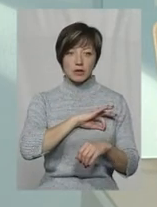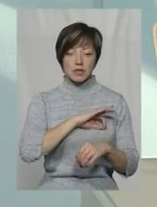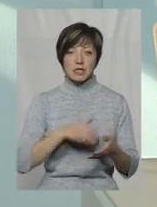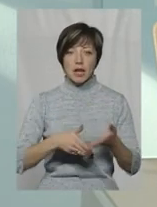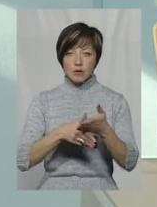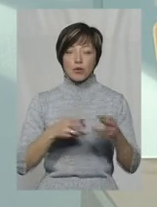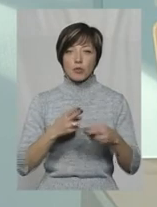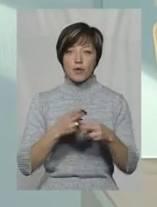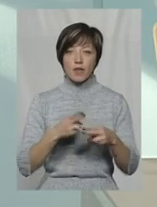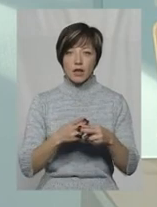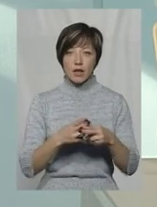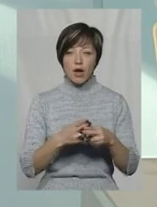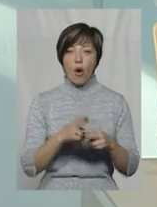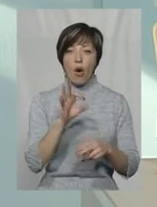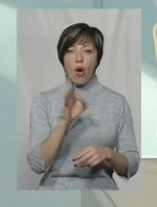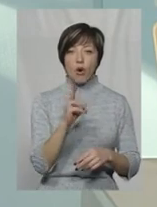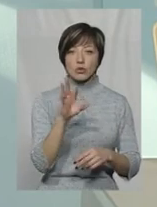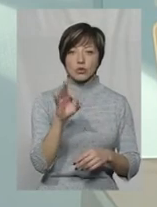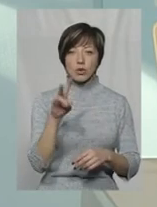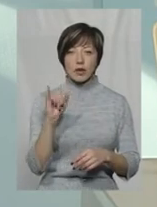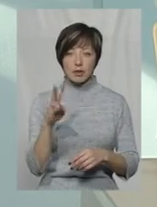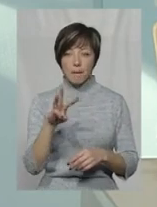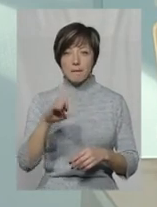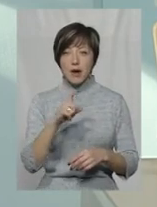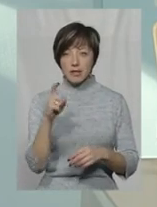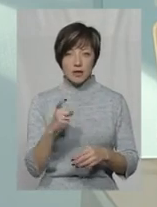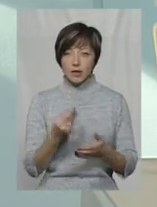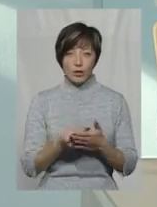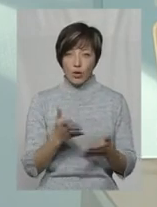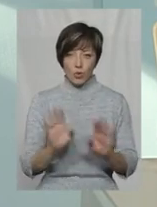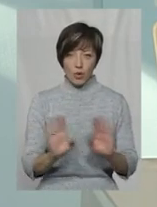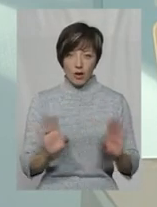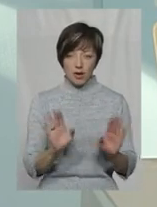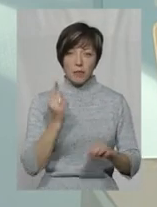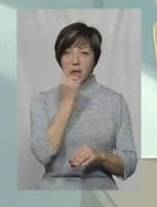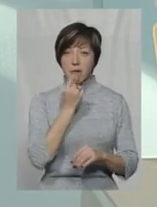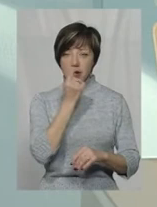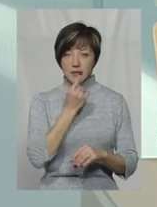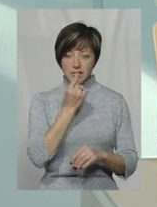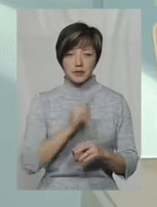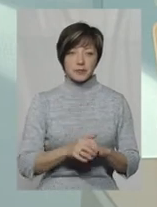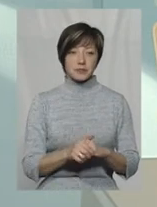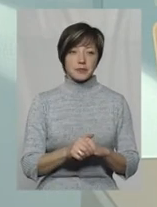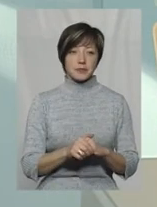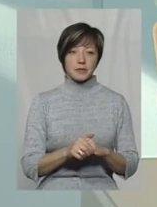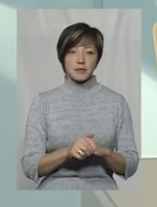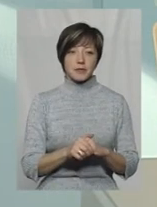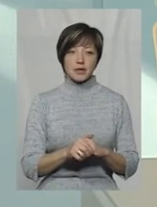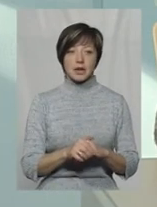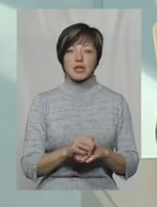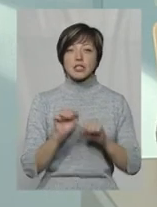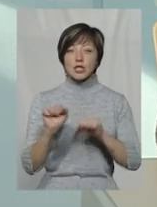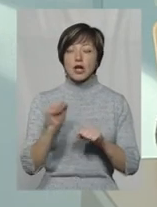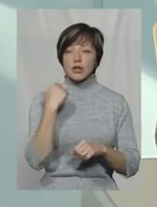засоби профілактики, як оксалінова мазь, яка фінансово не больна, так для карману б'є, механічно